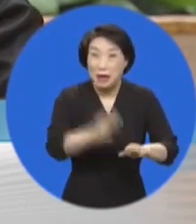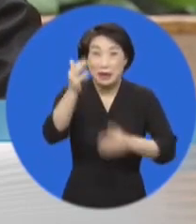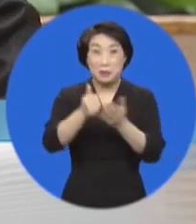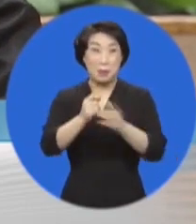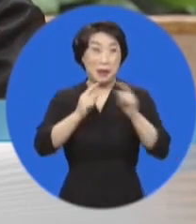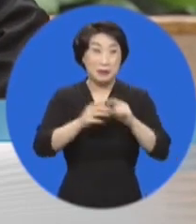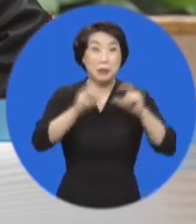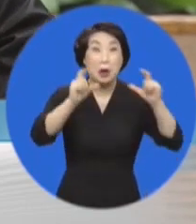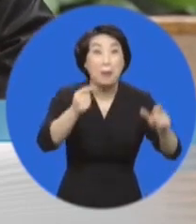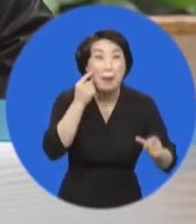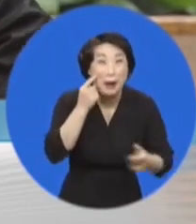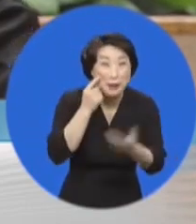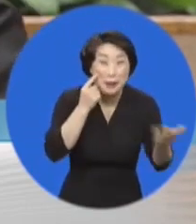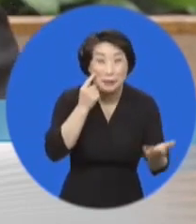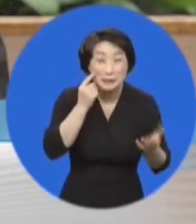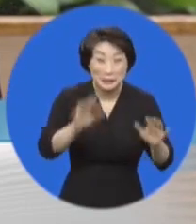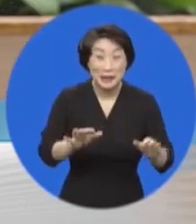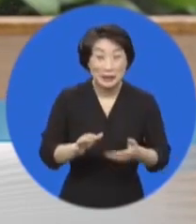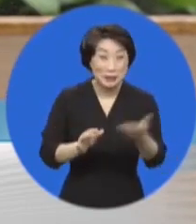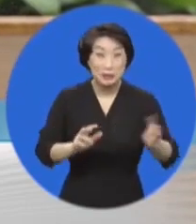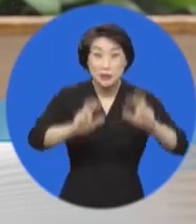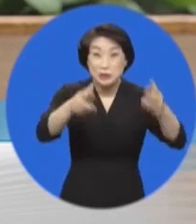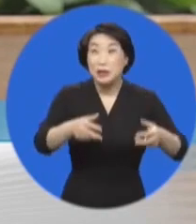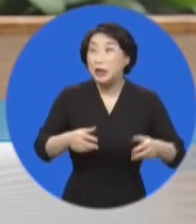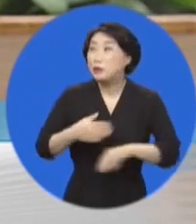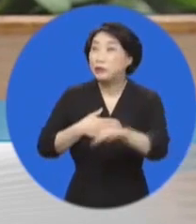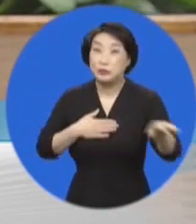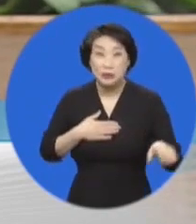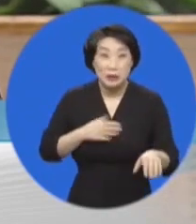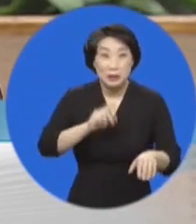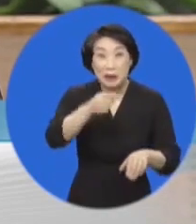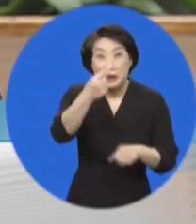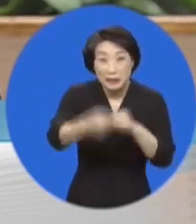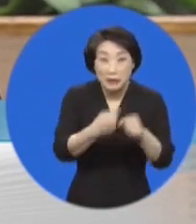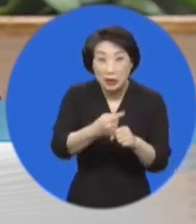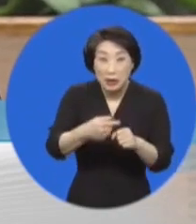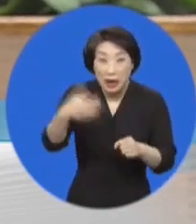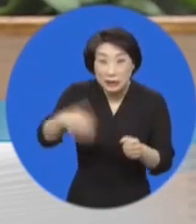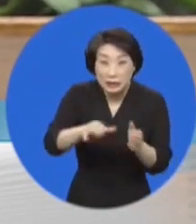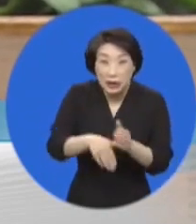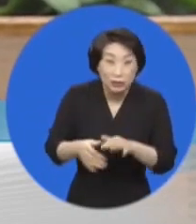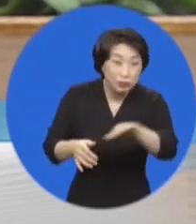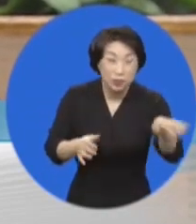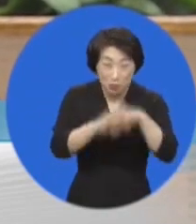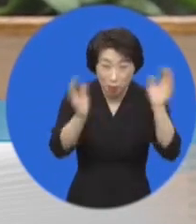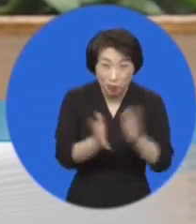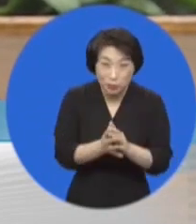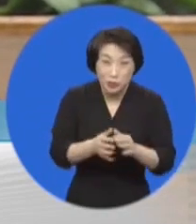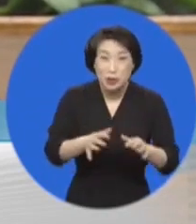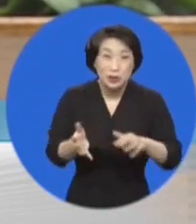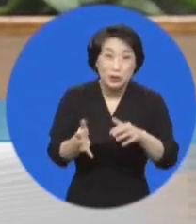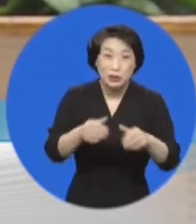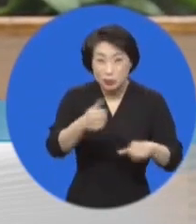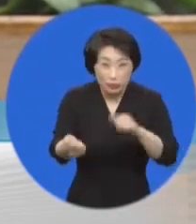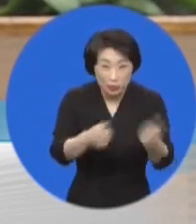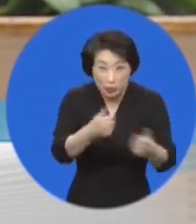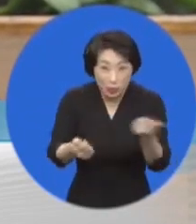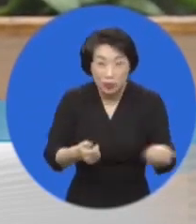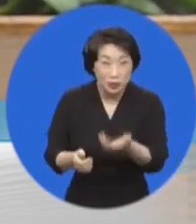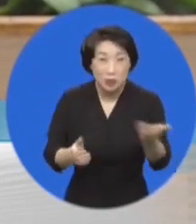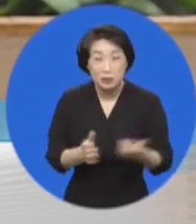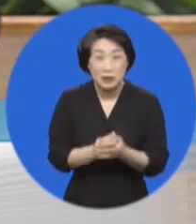말씀하시면 이 지금 지구 안에 있는 사람들이 100년 안에 다 죽을 것이니까 아주